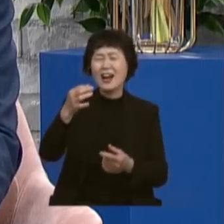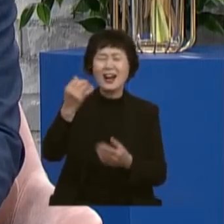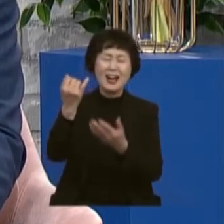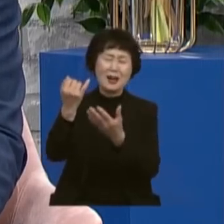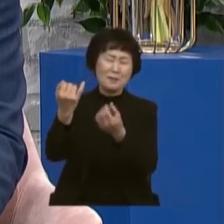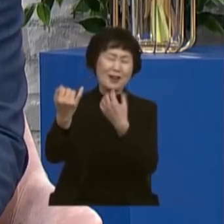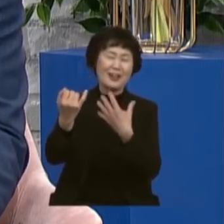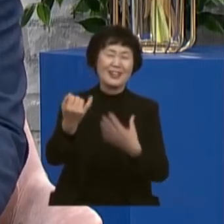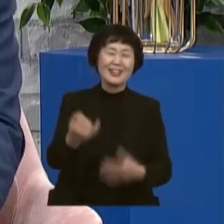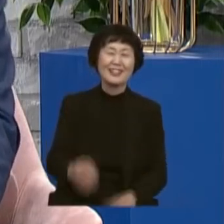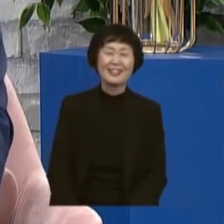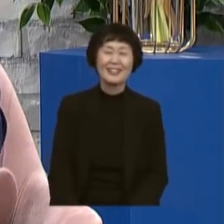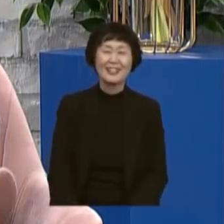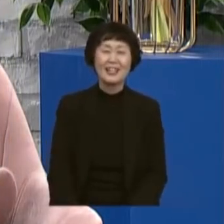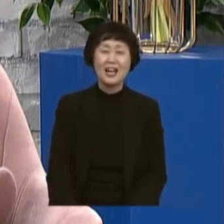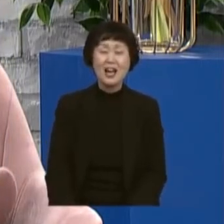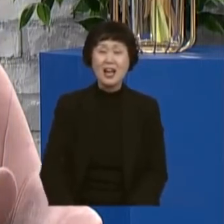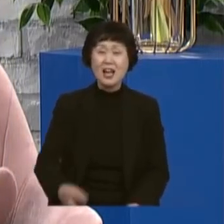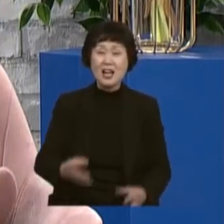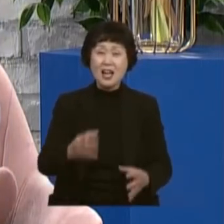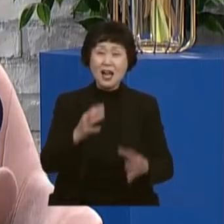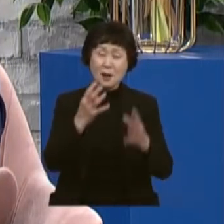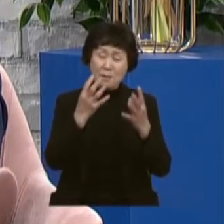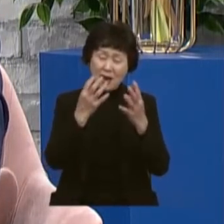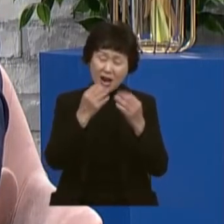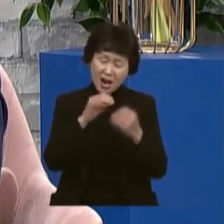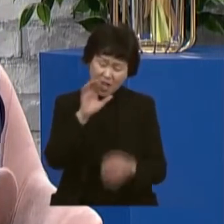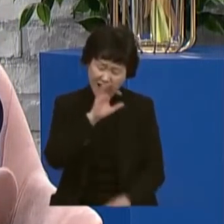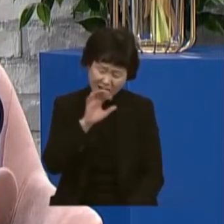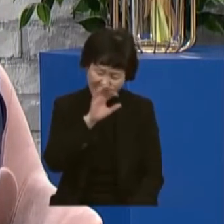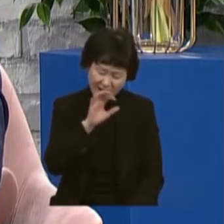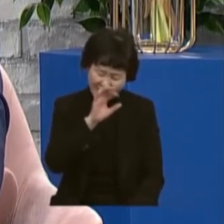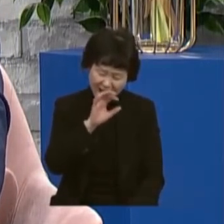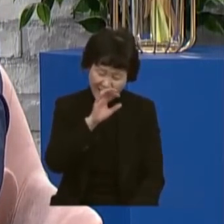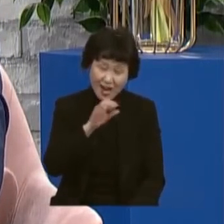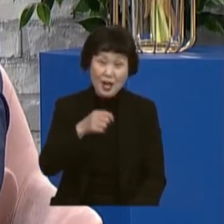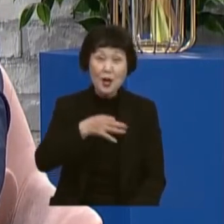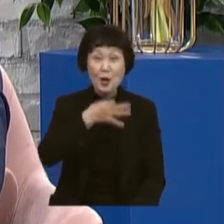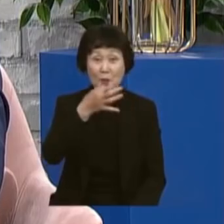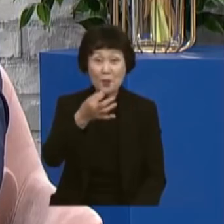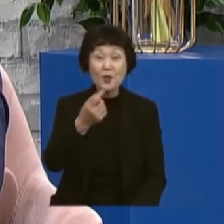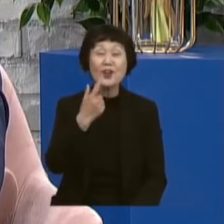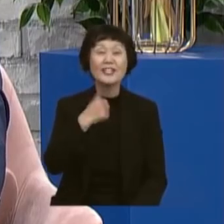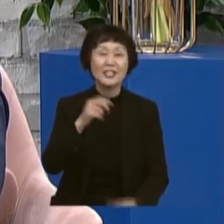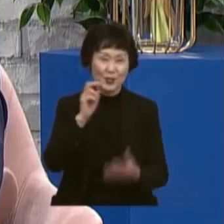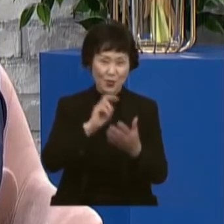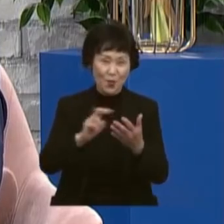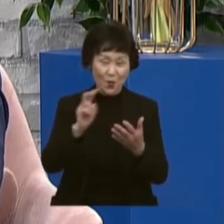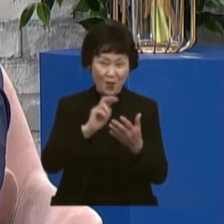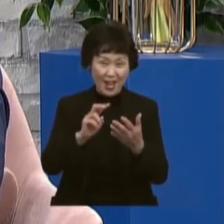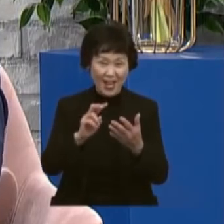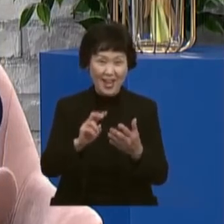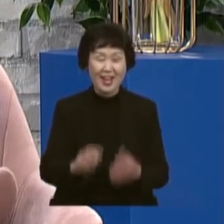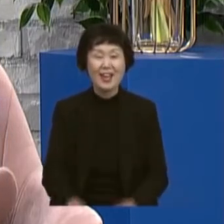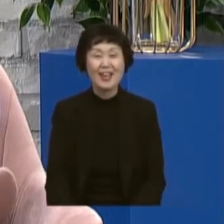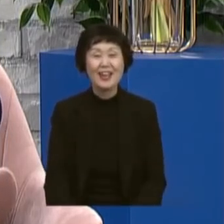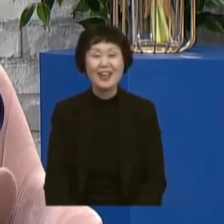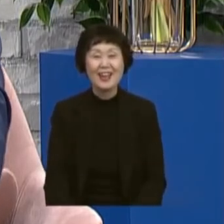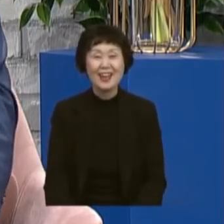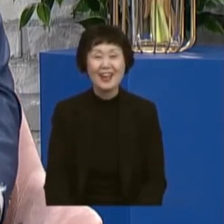이걸 수십 번 수백 번을 불렀던 곡이에요. 근데 저희가 이제 한 곳에 가가지고 연예인